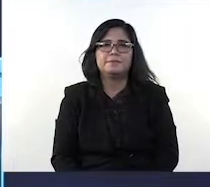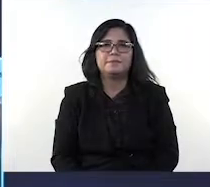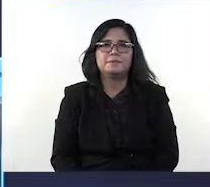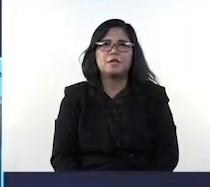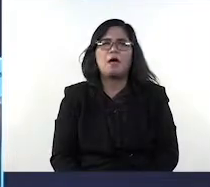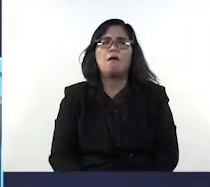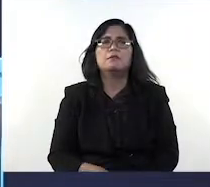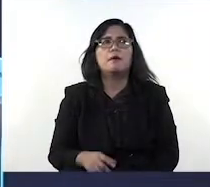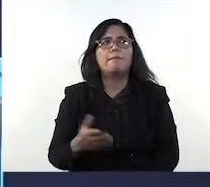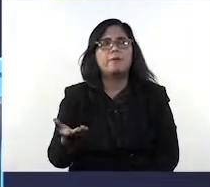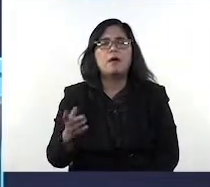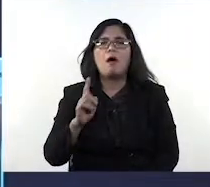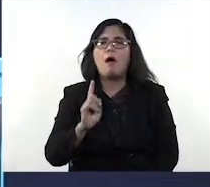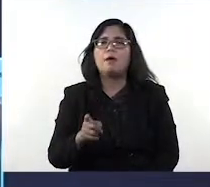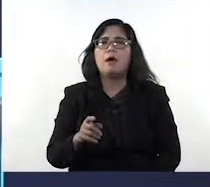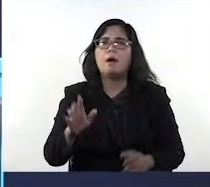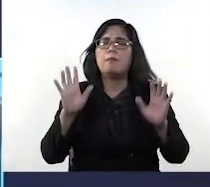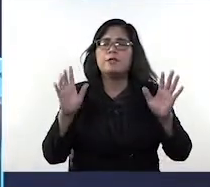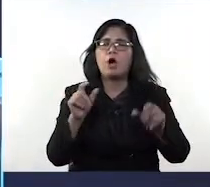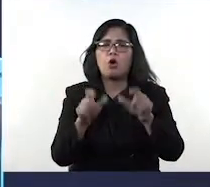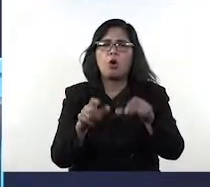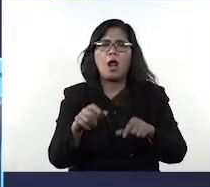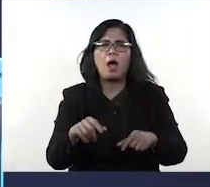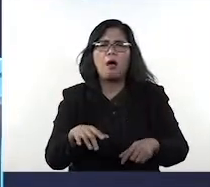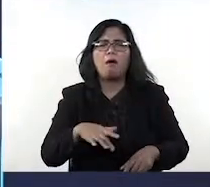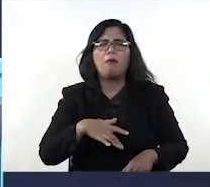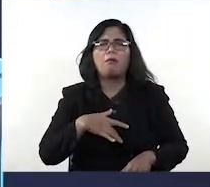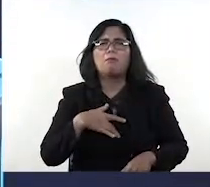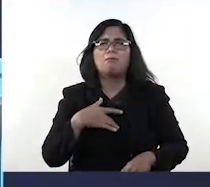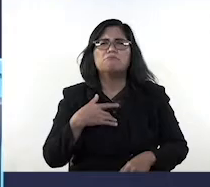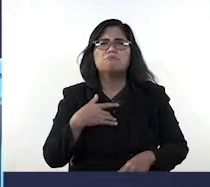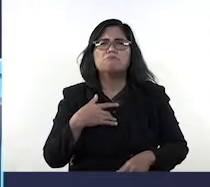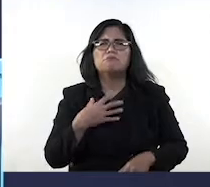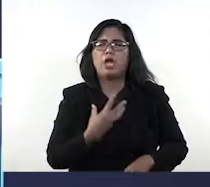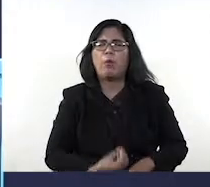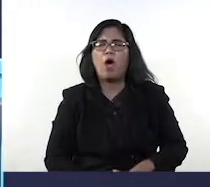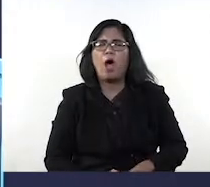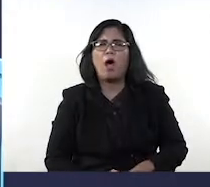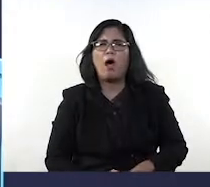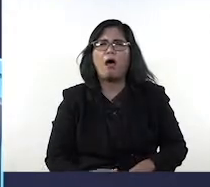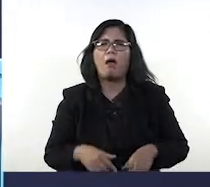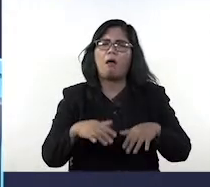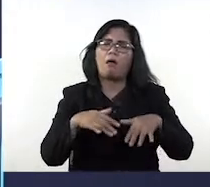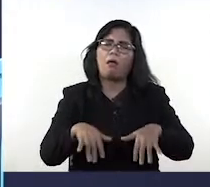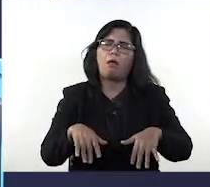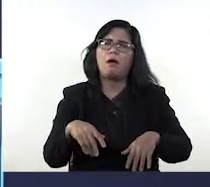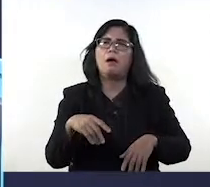Hai ada banyak orang Kenapa kecewa kenapa putus asa Kenapa lemah Iman Kalau nggak sabar